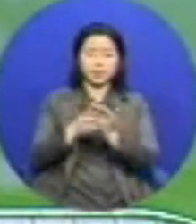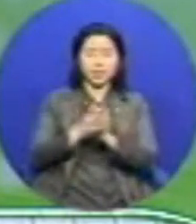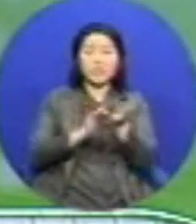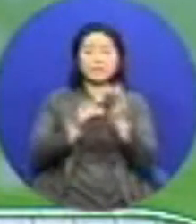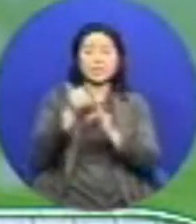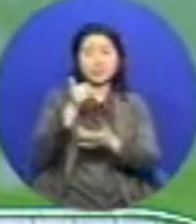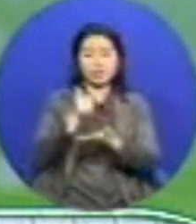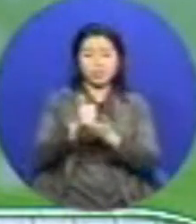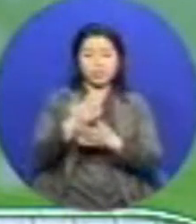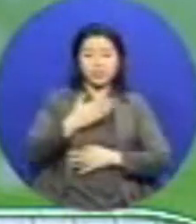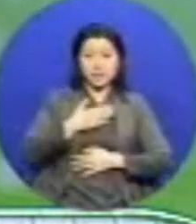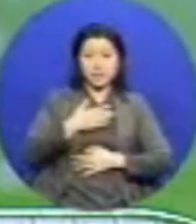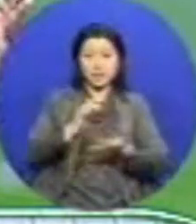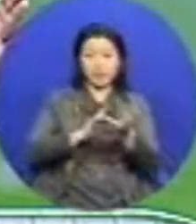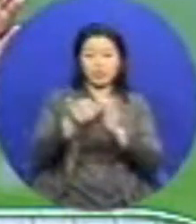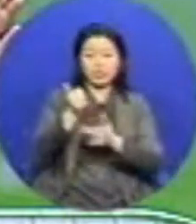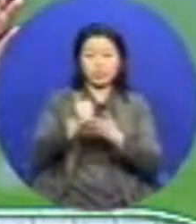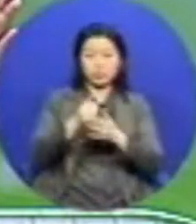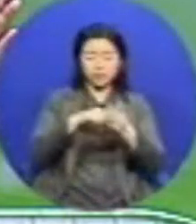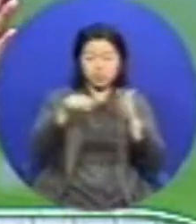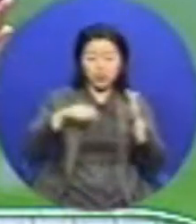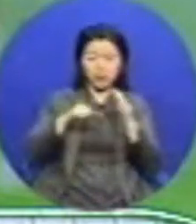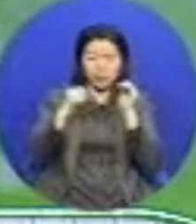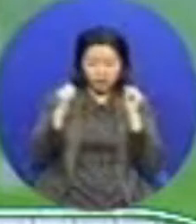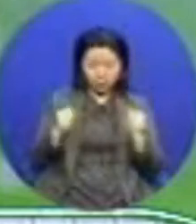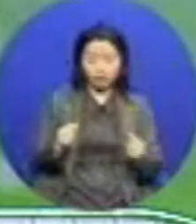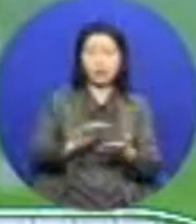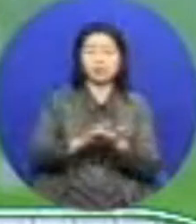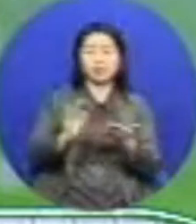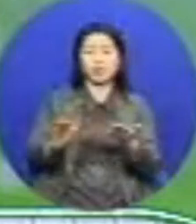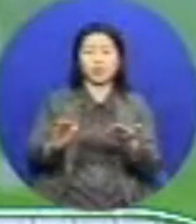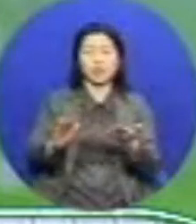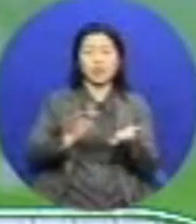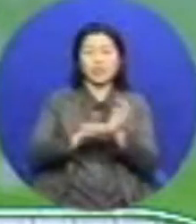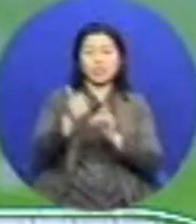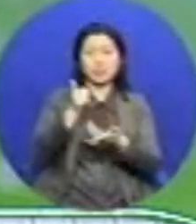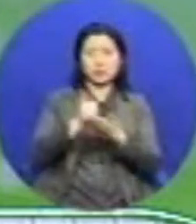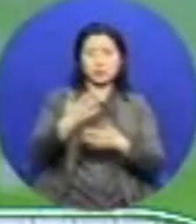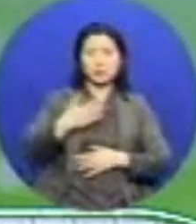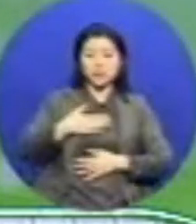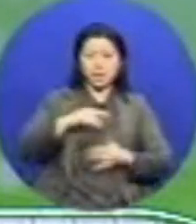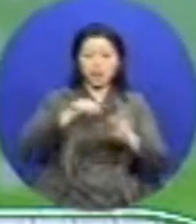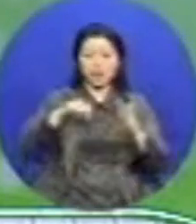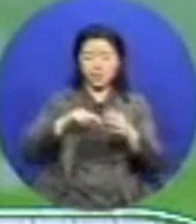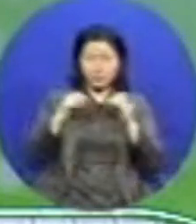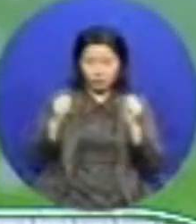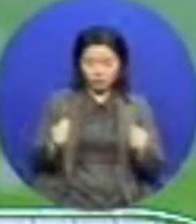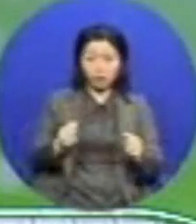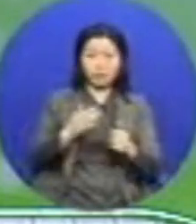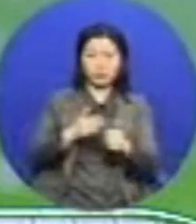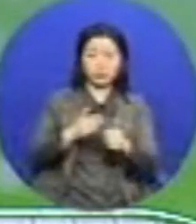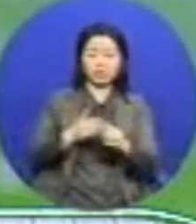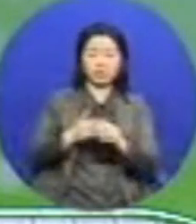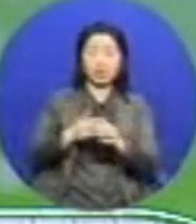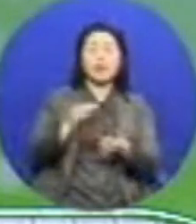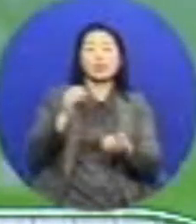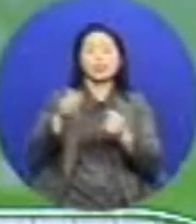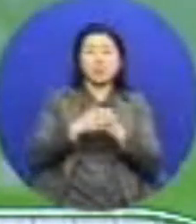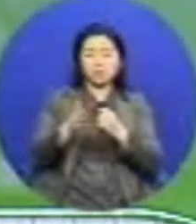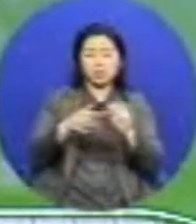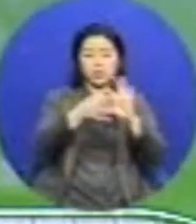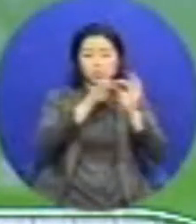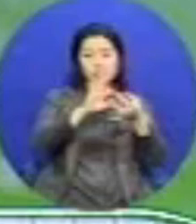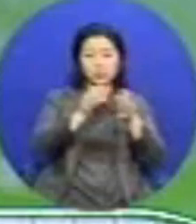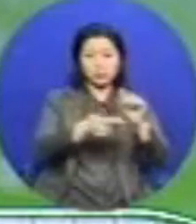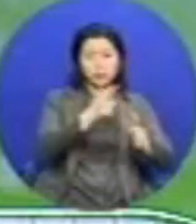예수님 제가 예수님 안에 거함 니다 예수님도 제 안에 거하시고 그래서 예수님과 내가 포도나무와 가지처럼